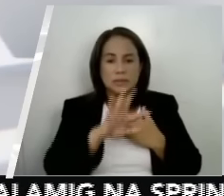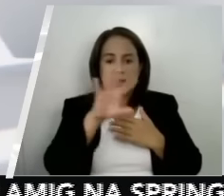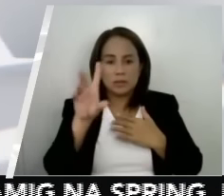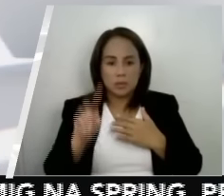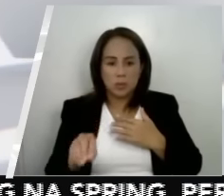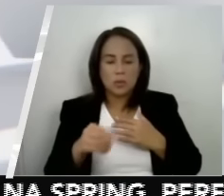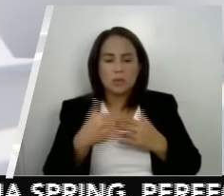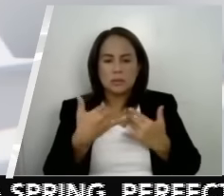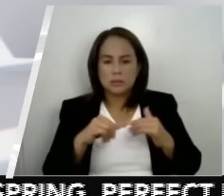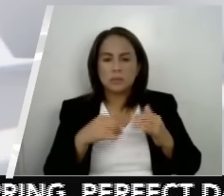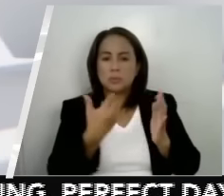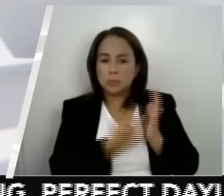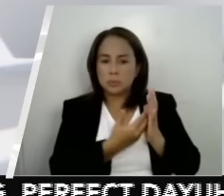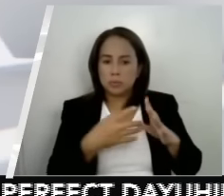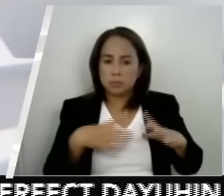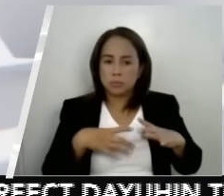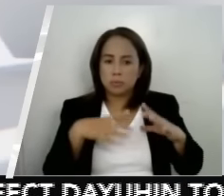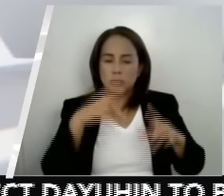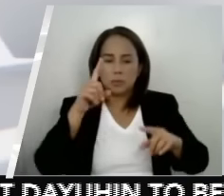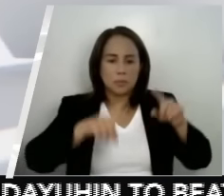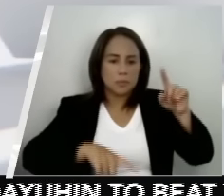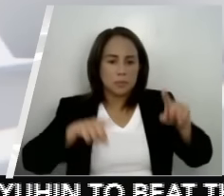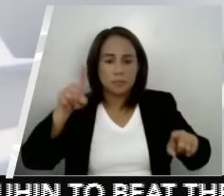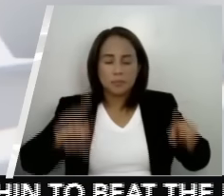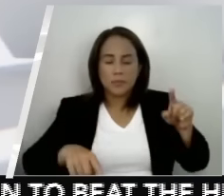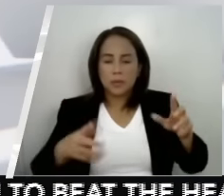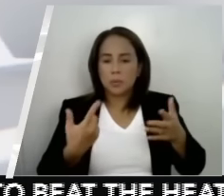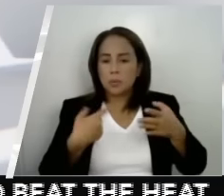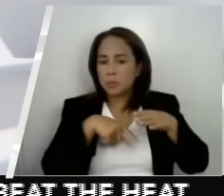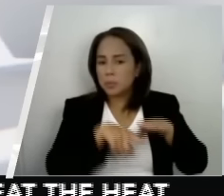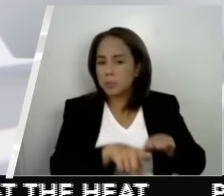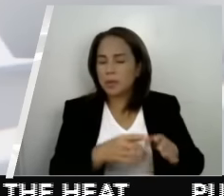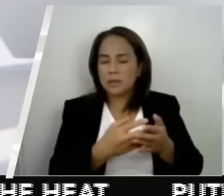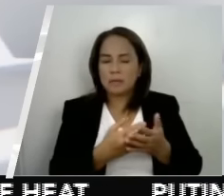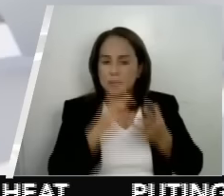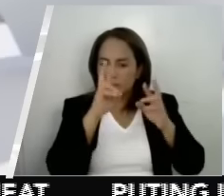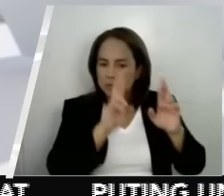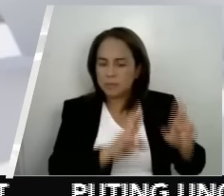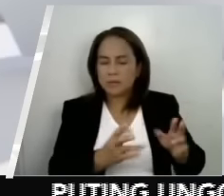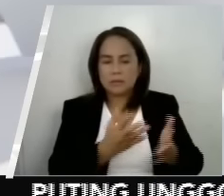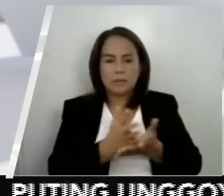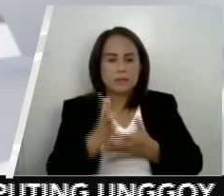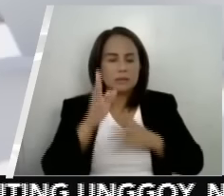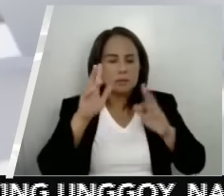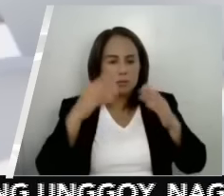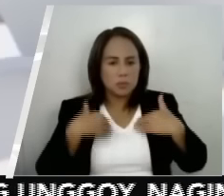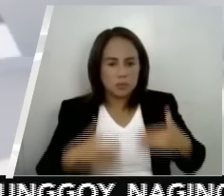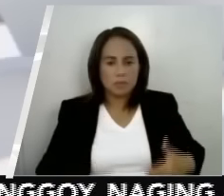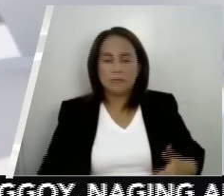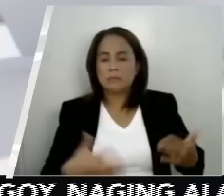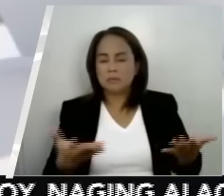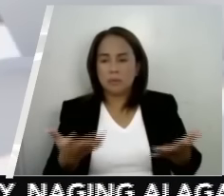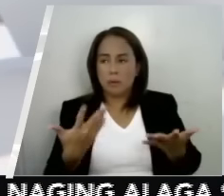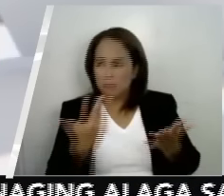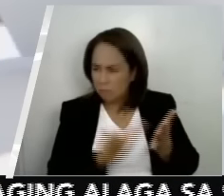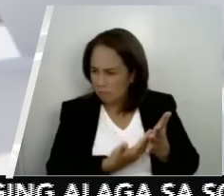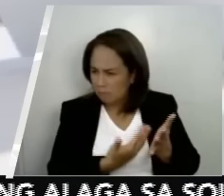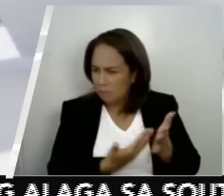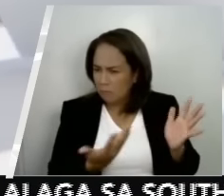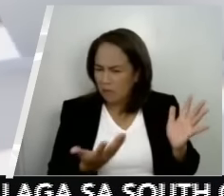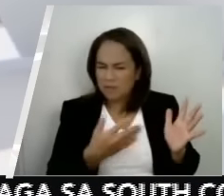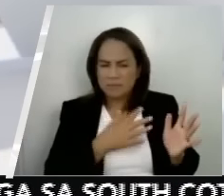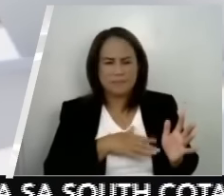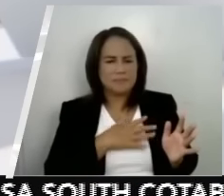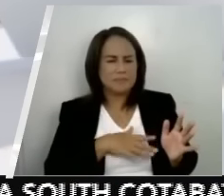ng commitment nila sa diversity, inclusivity at pagrespeto sa karapatang pantao. Wala rin daw basehan at nakakasakit ang